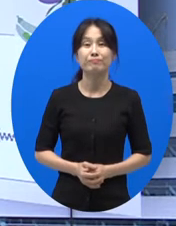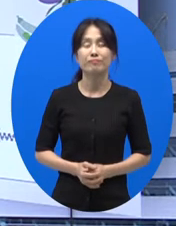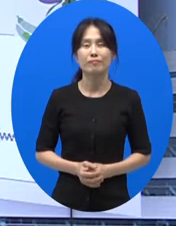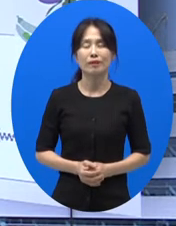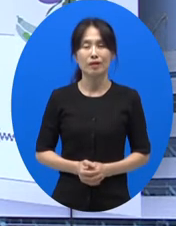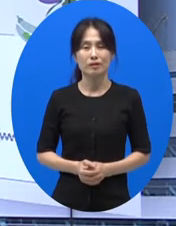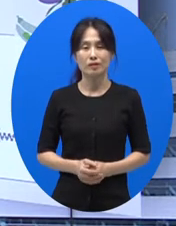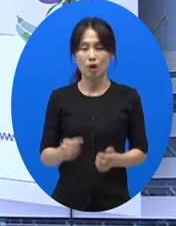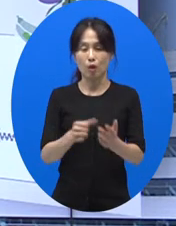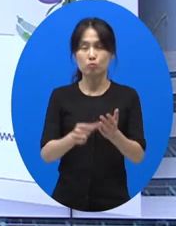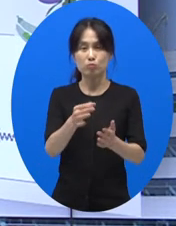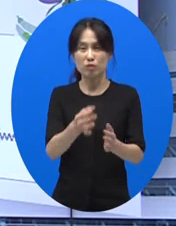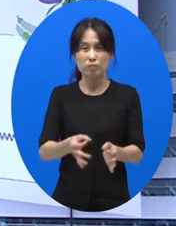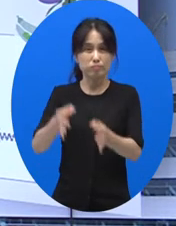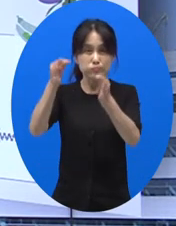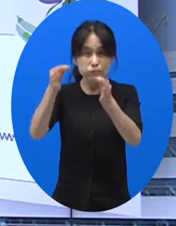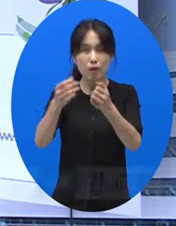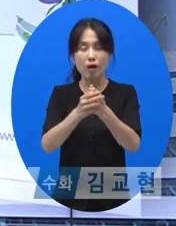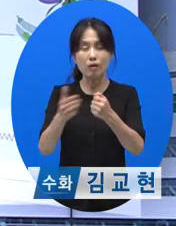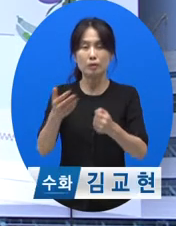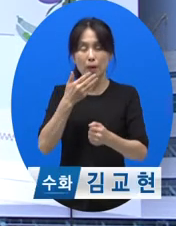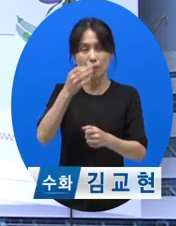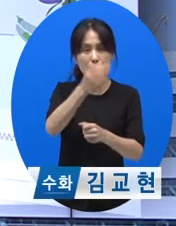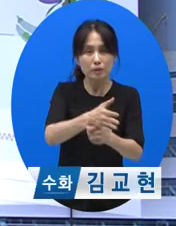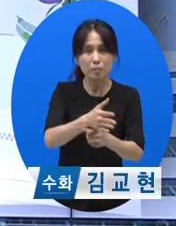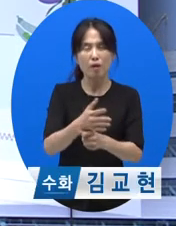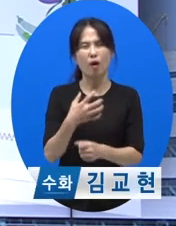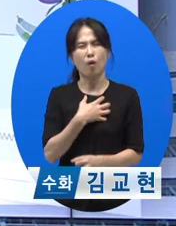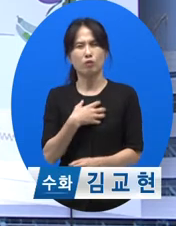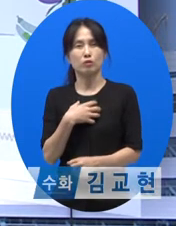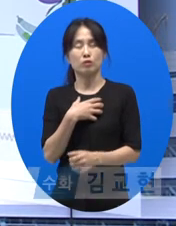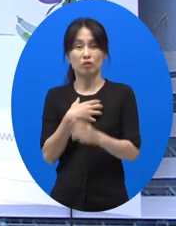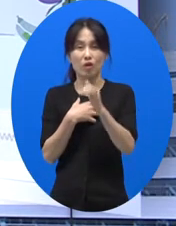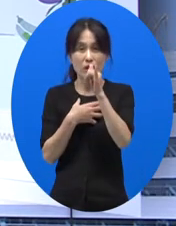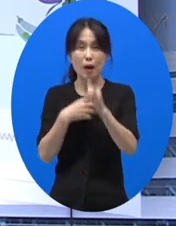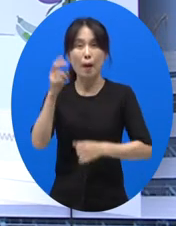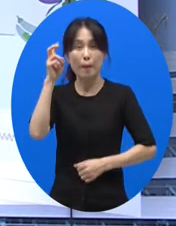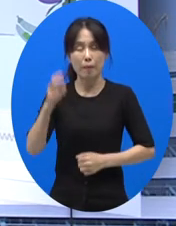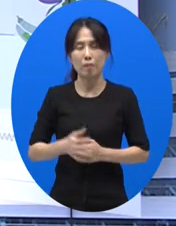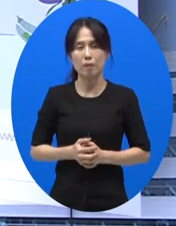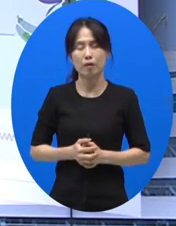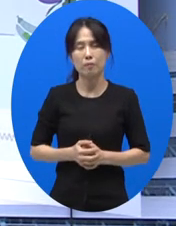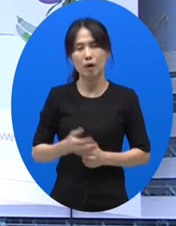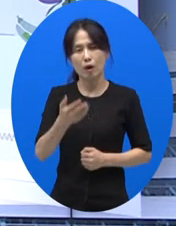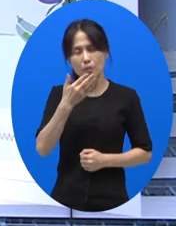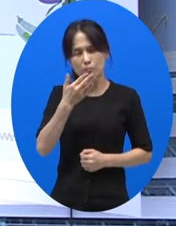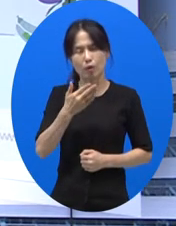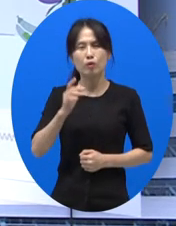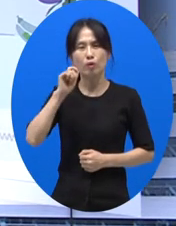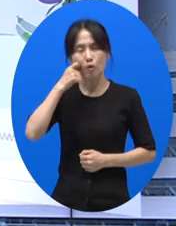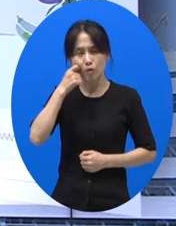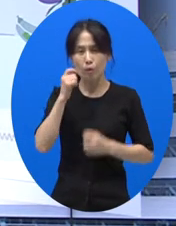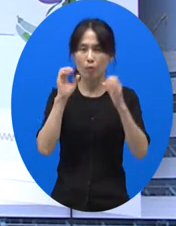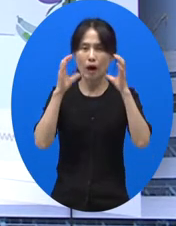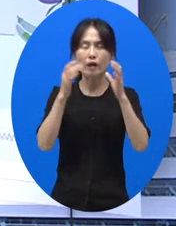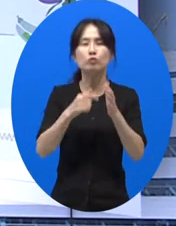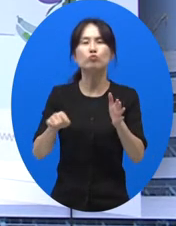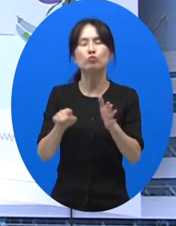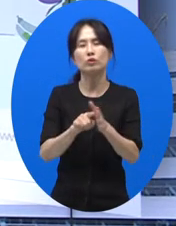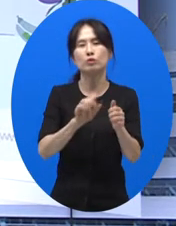요즘 무섭게 오르는 물가 탓에 밥사 먹기 겁난다는 분들 있으실 겁니다. 끼니를 걱정해야 하는 아동의 경우는 더할